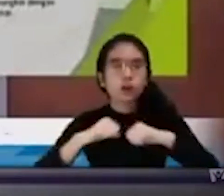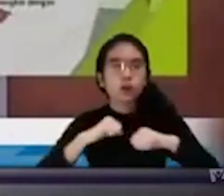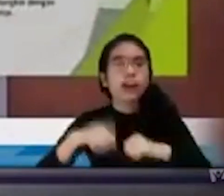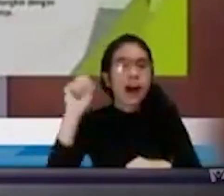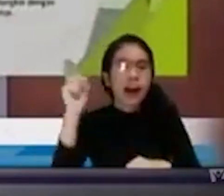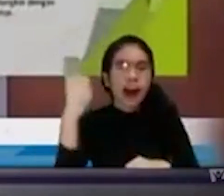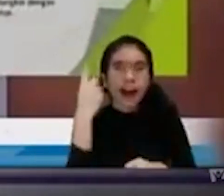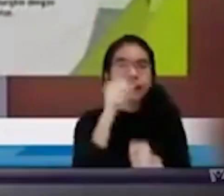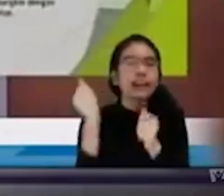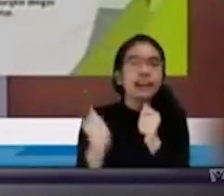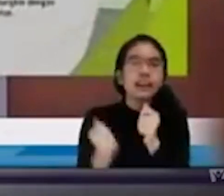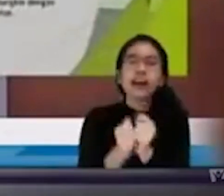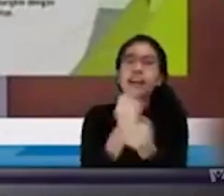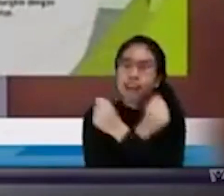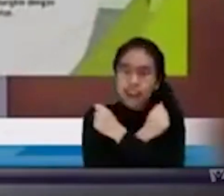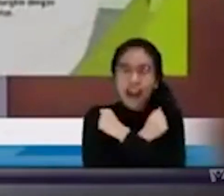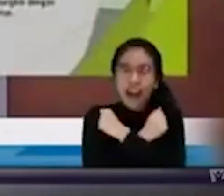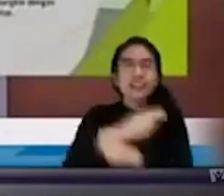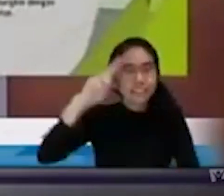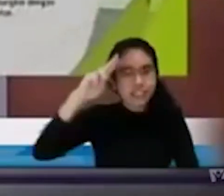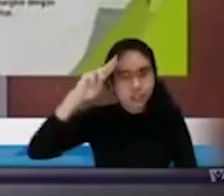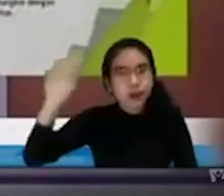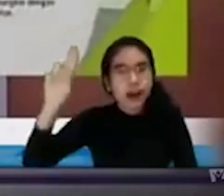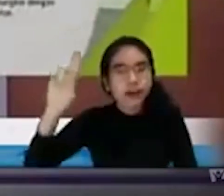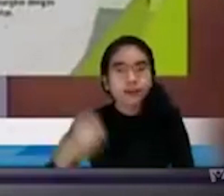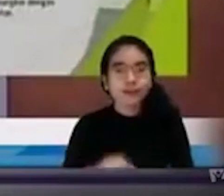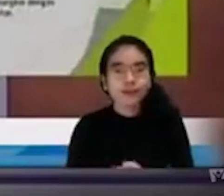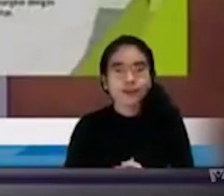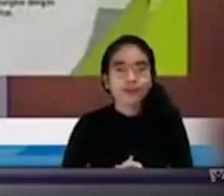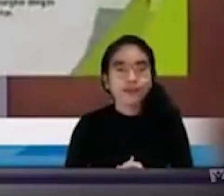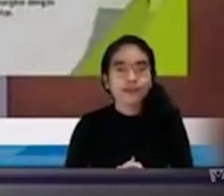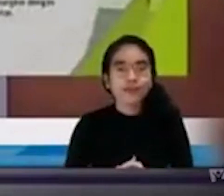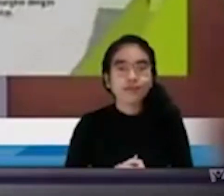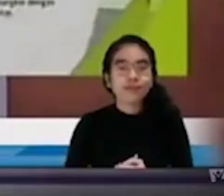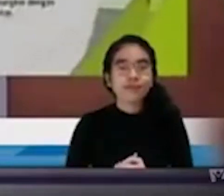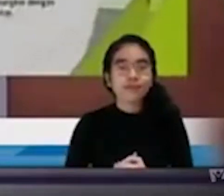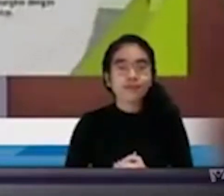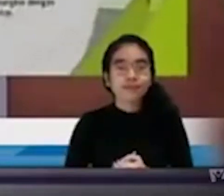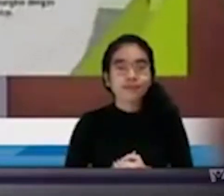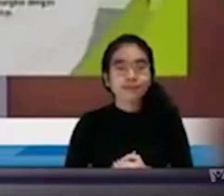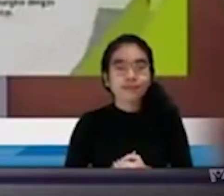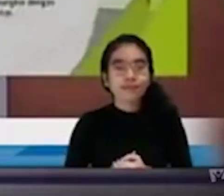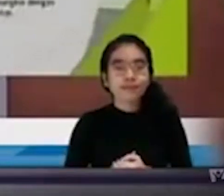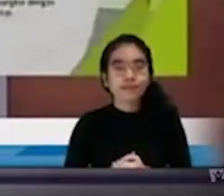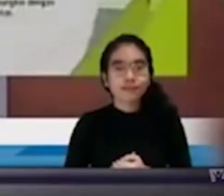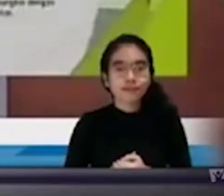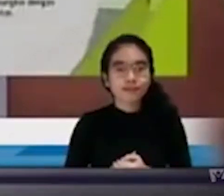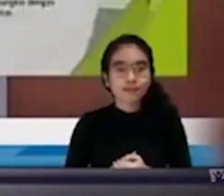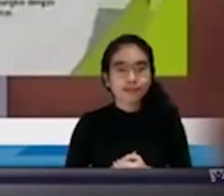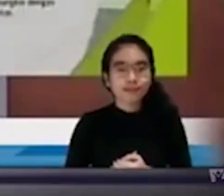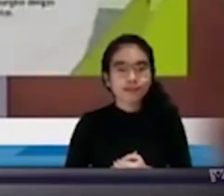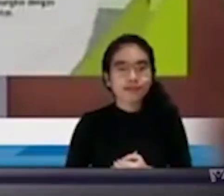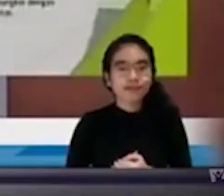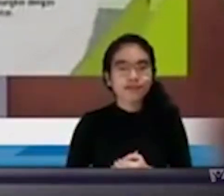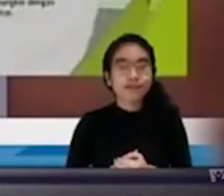berupaya maksimal, semaksimal mungkin, dengan sebuah keyakinan bahwa